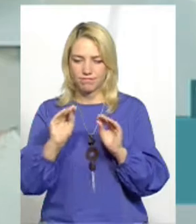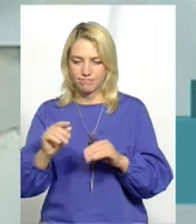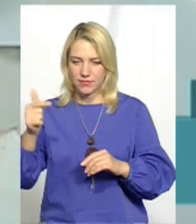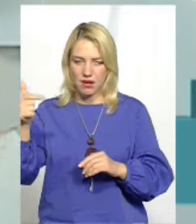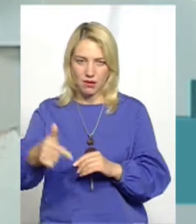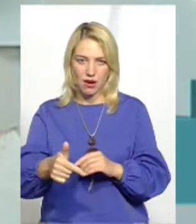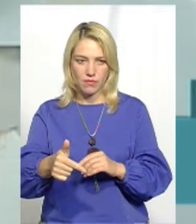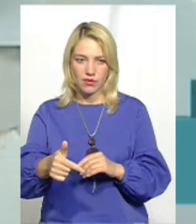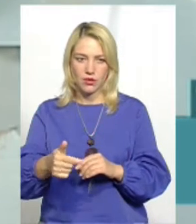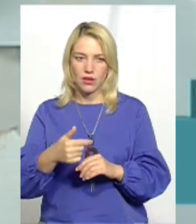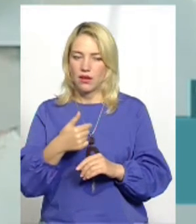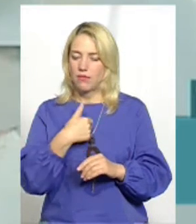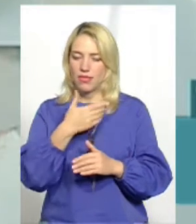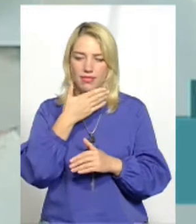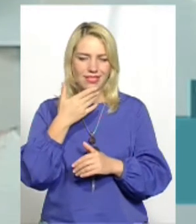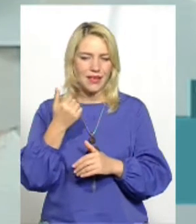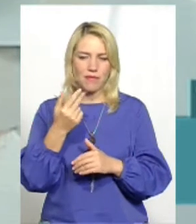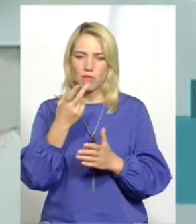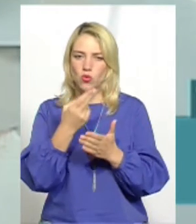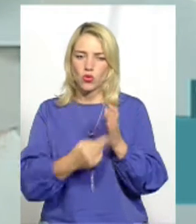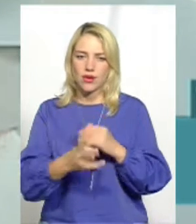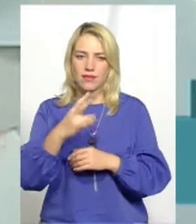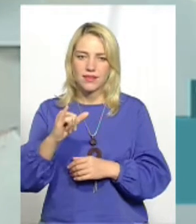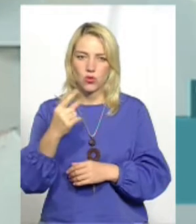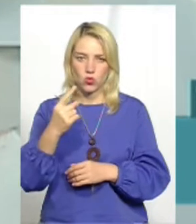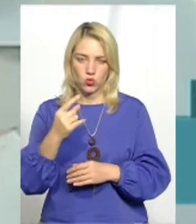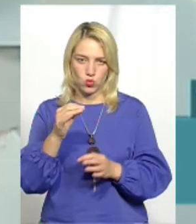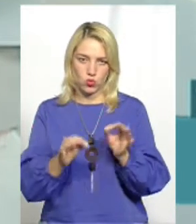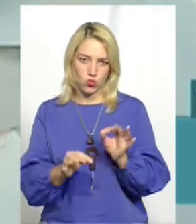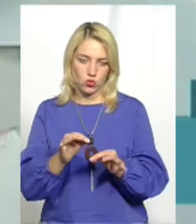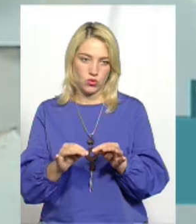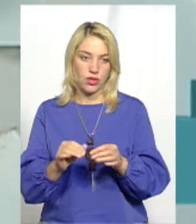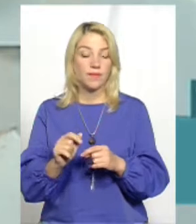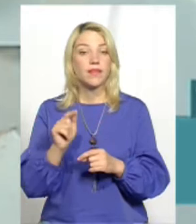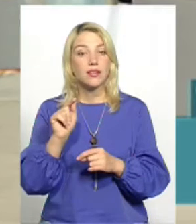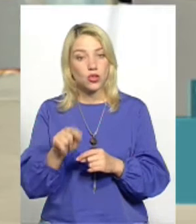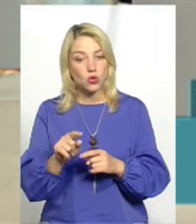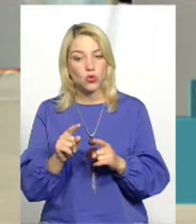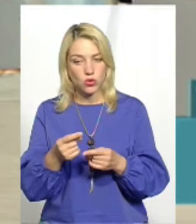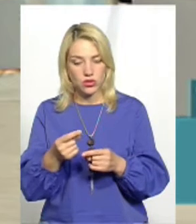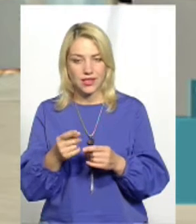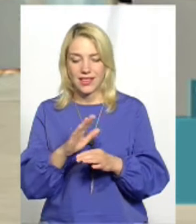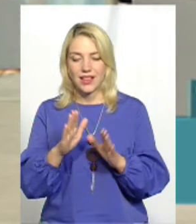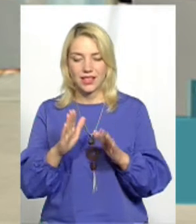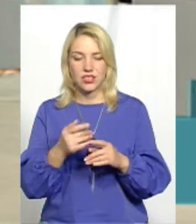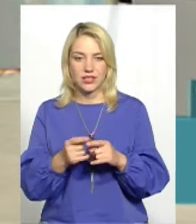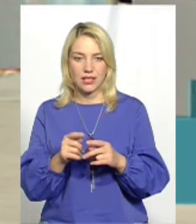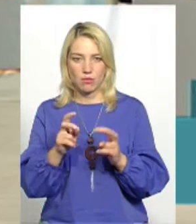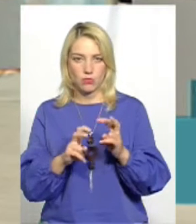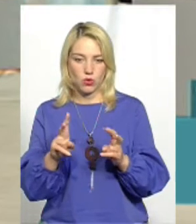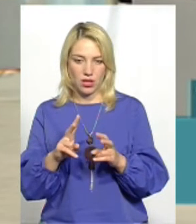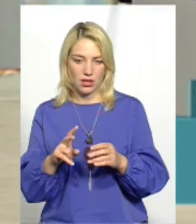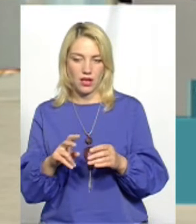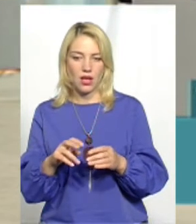ми жодного суду не програли, хочу сказати. І тоді не лише це підприємство, яке